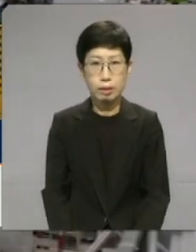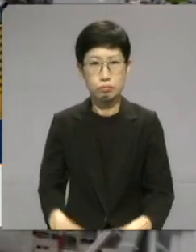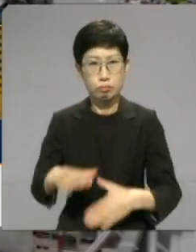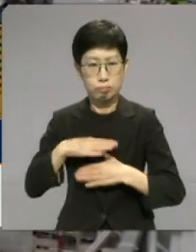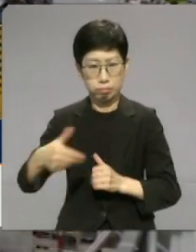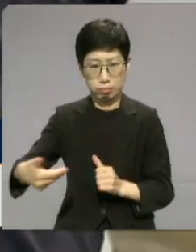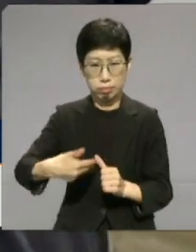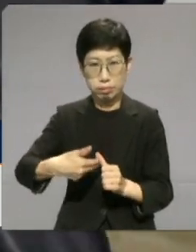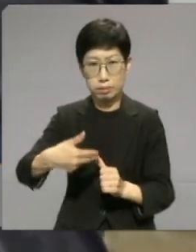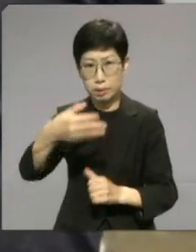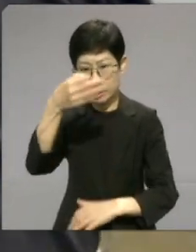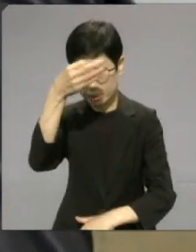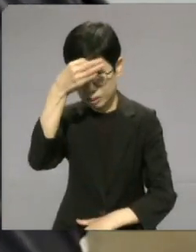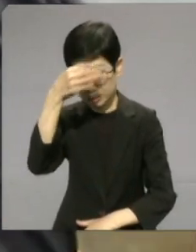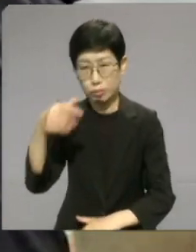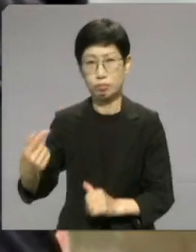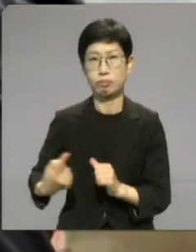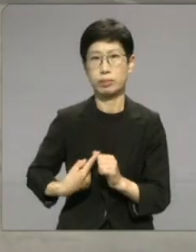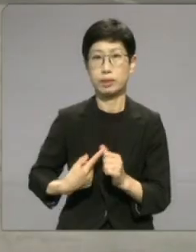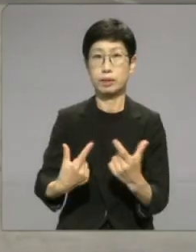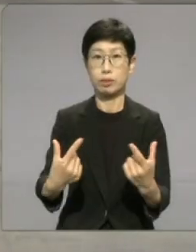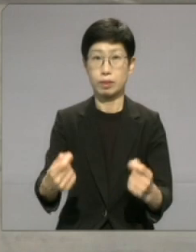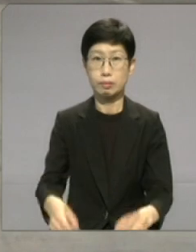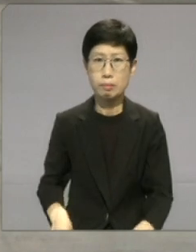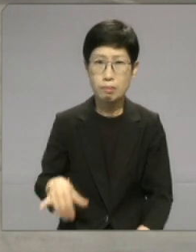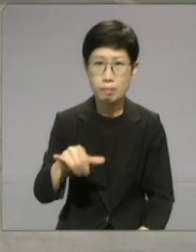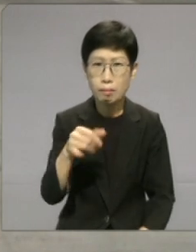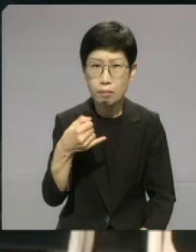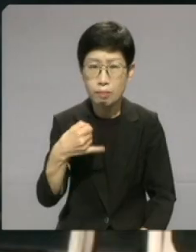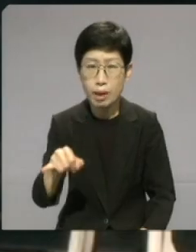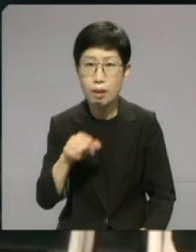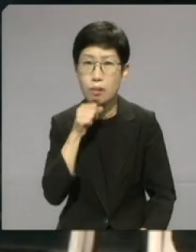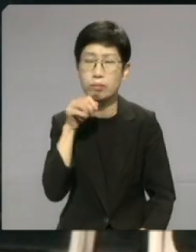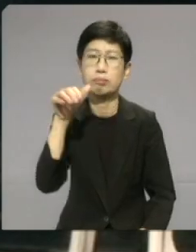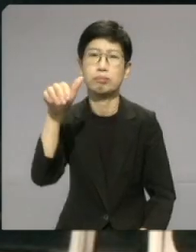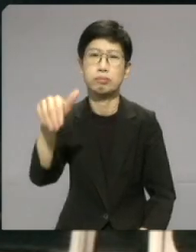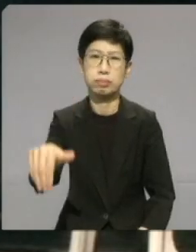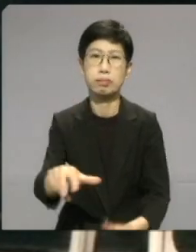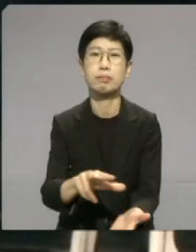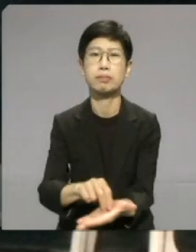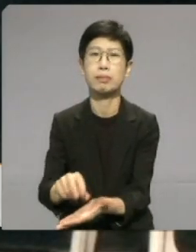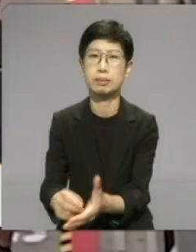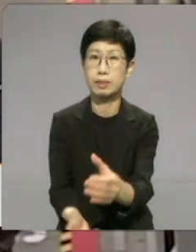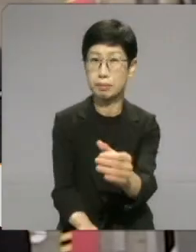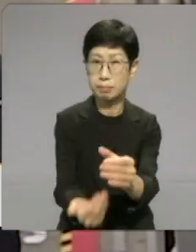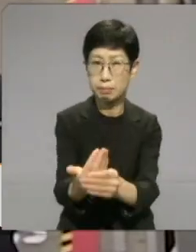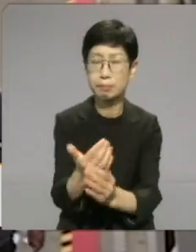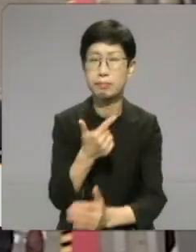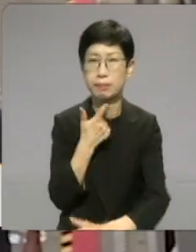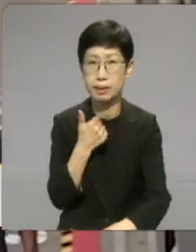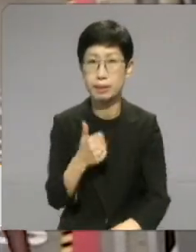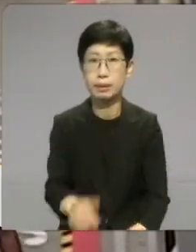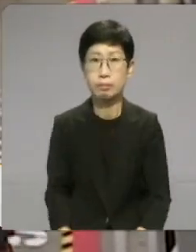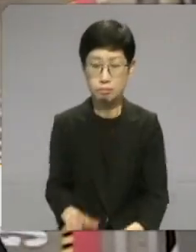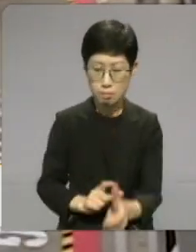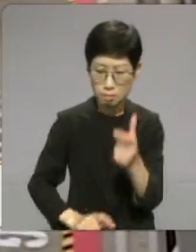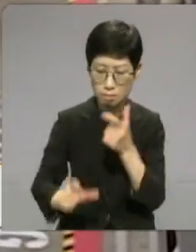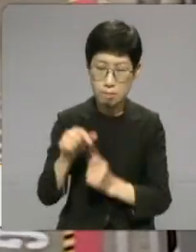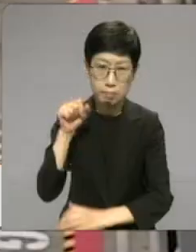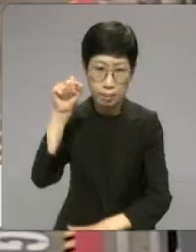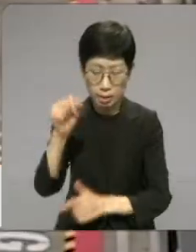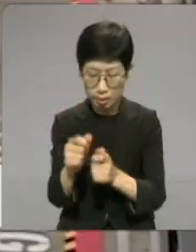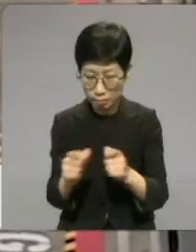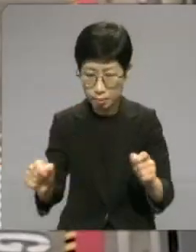있습니다 보잉은 올해 항공기 결함과 실적 악화 등 악제가 있다고 있습니다 여기에 파업까지